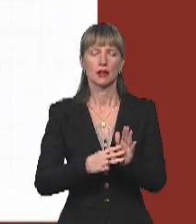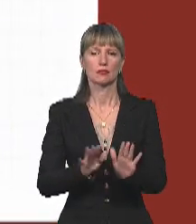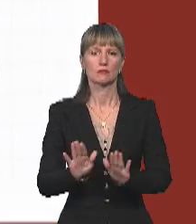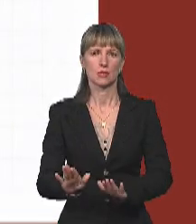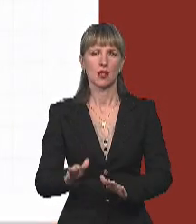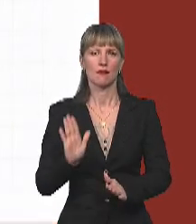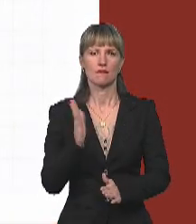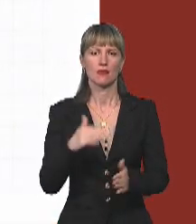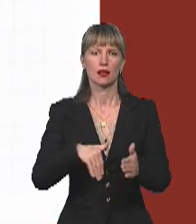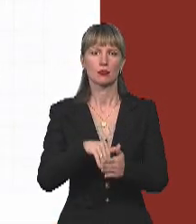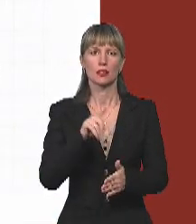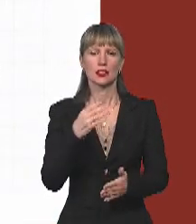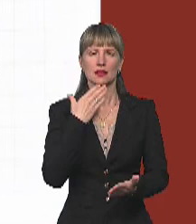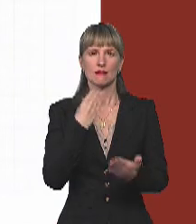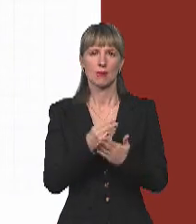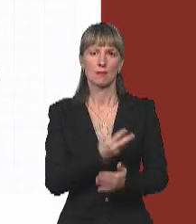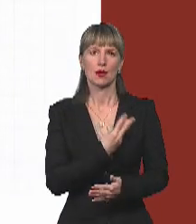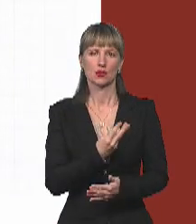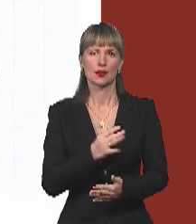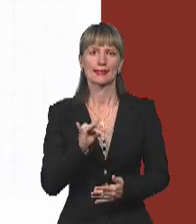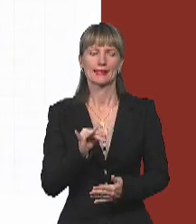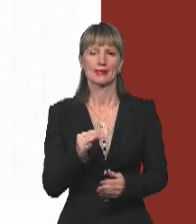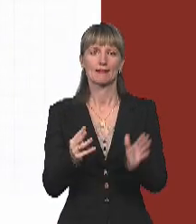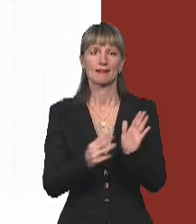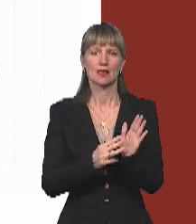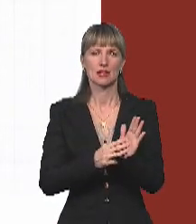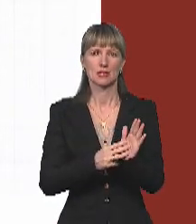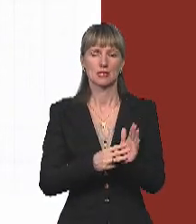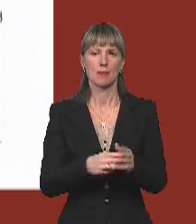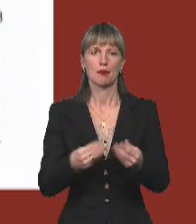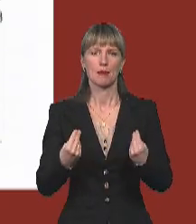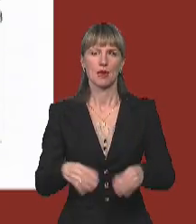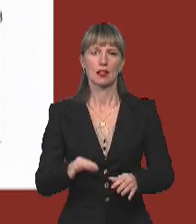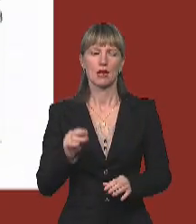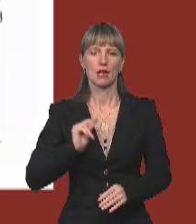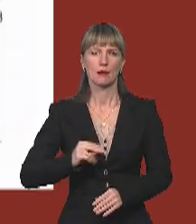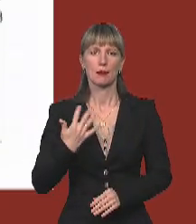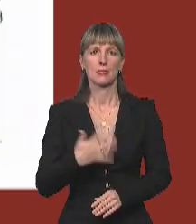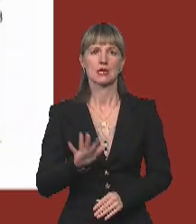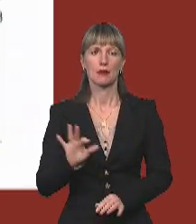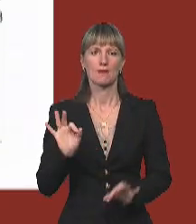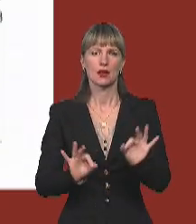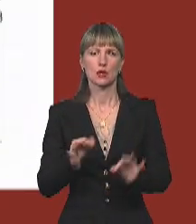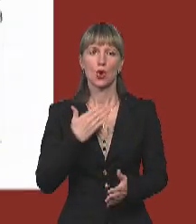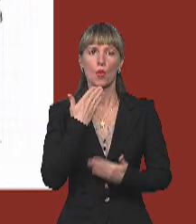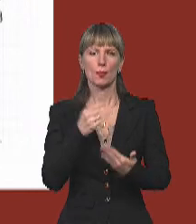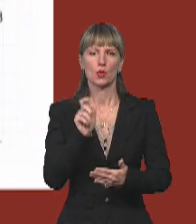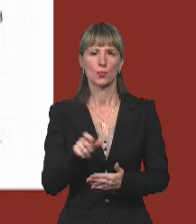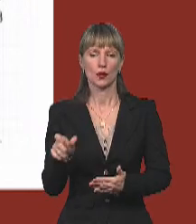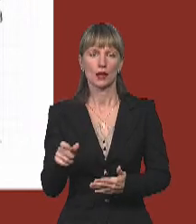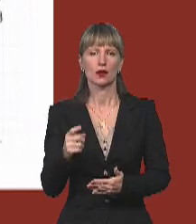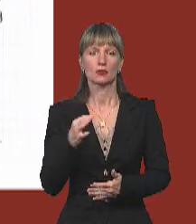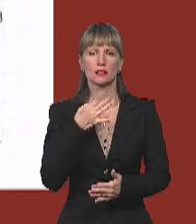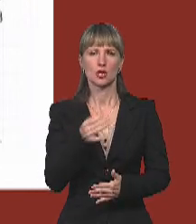у відпустці за власним бажанням і 8% втратили роботу. 55% опитаних зазначили,